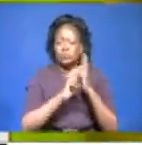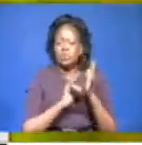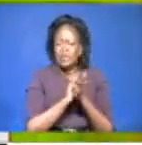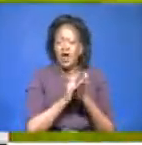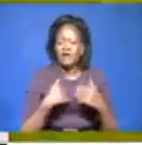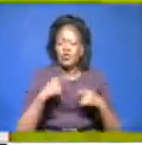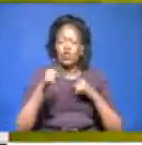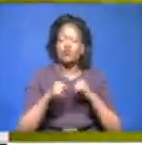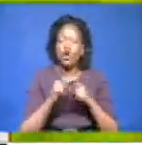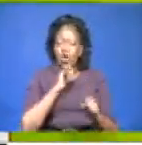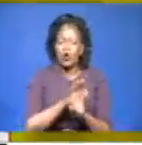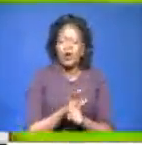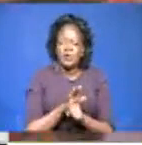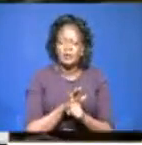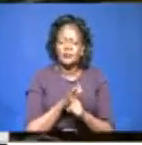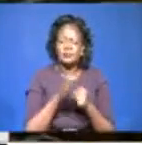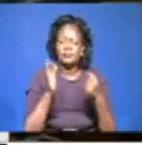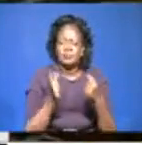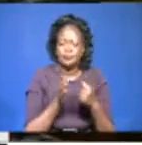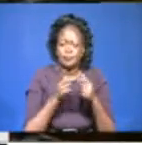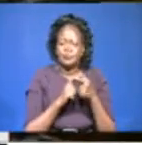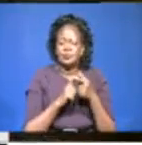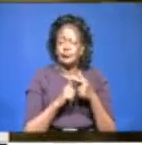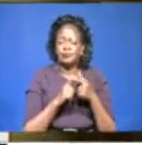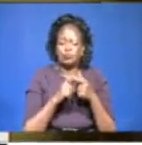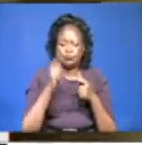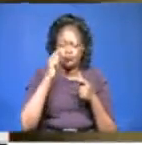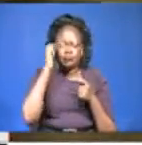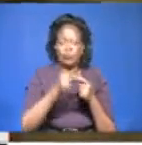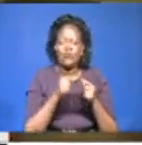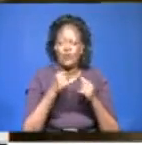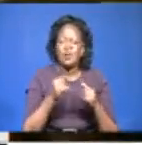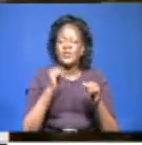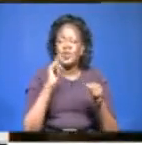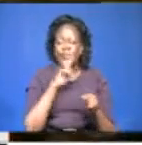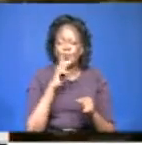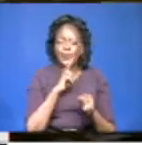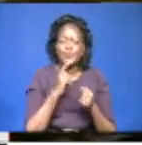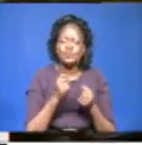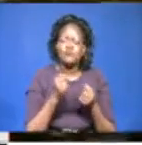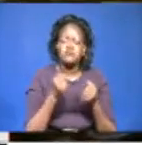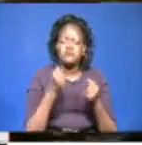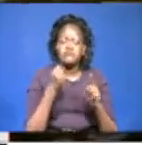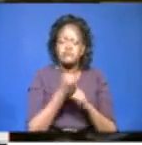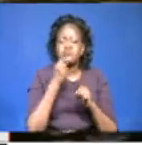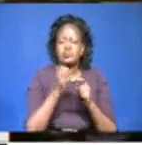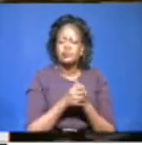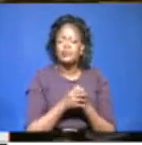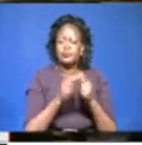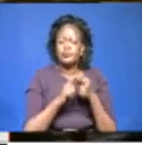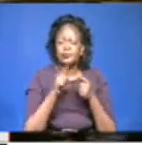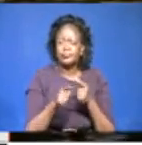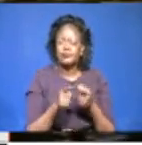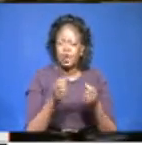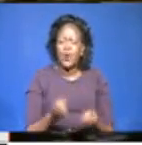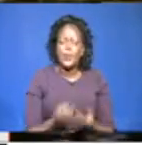kudhibiti ugonjwa COVID-19. Na Urusi imetekeleza mashambulizi makali ya makombora nchini Ukraine. Mashambulizi kwenye mji